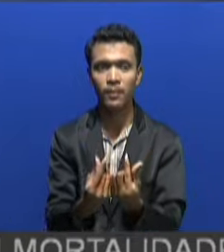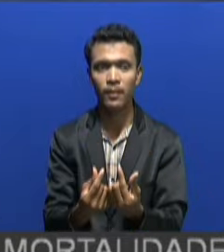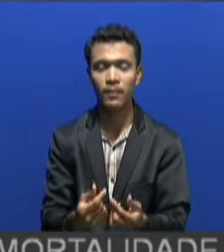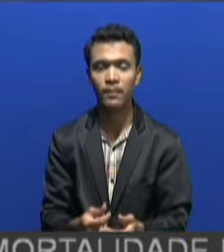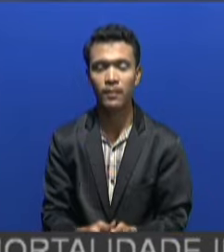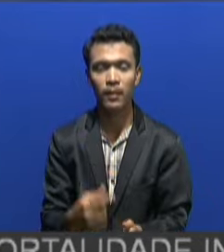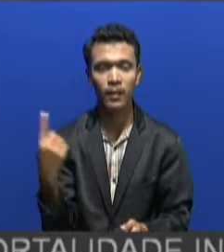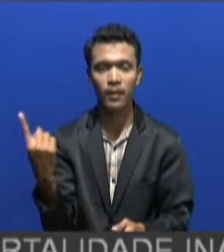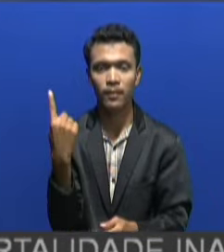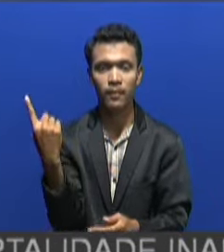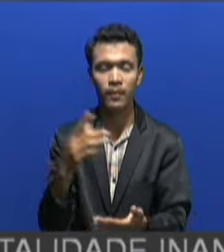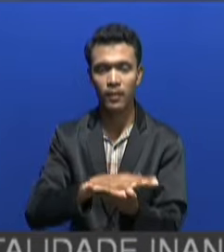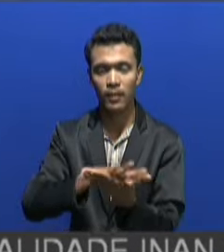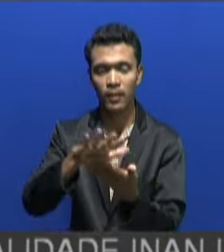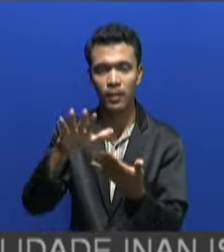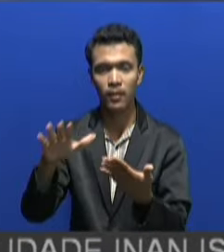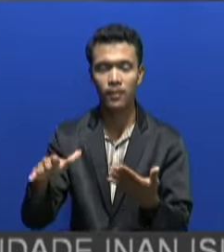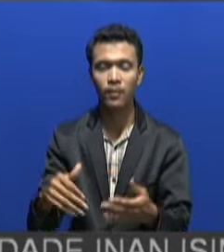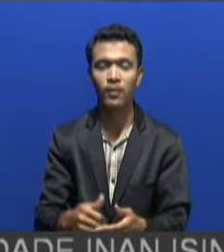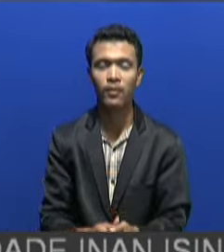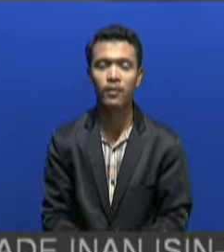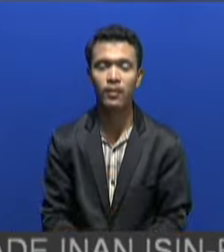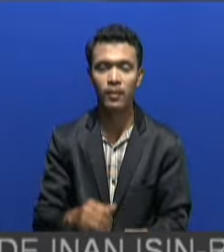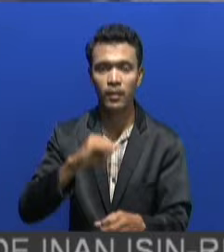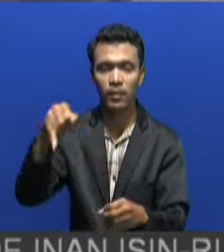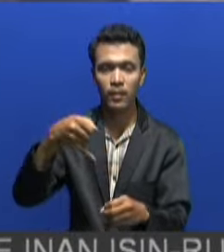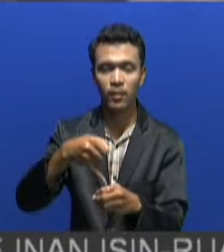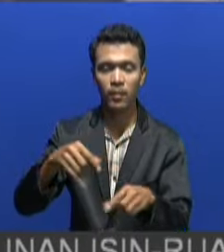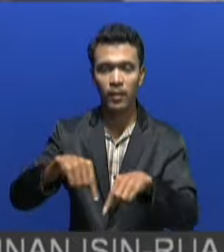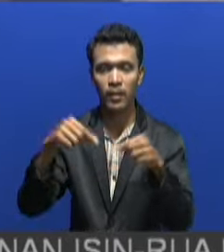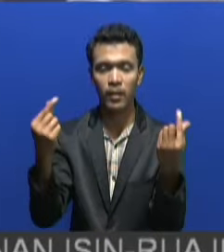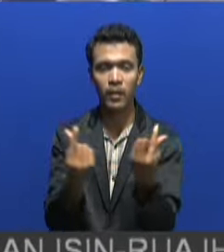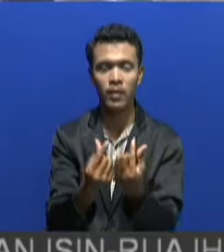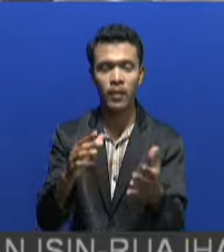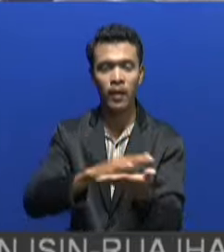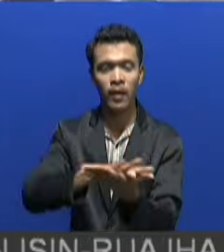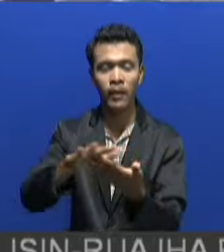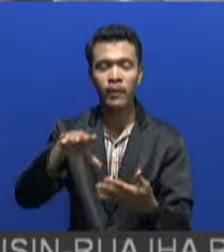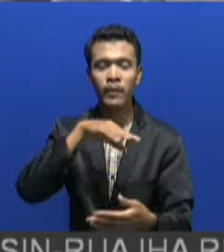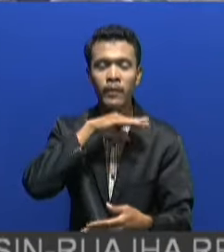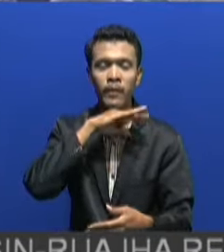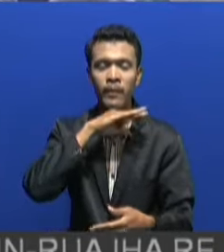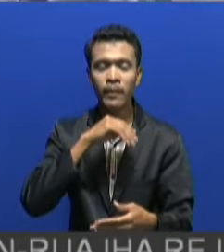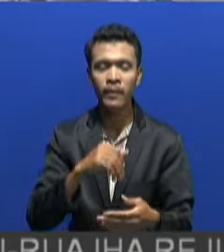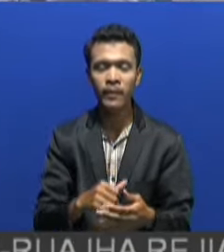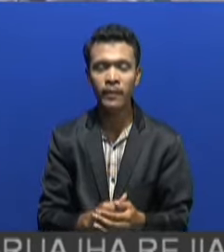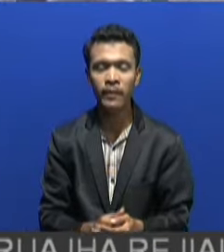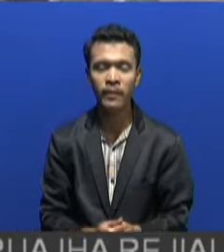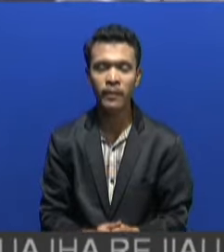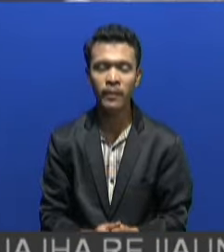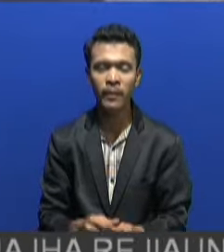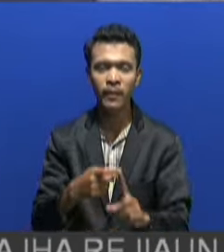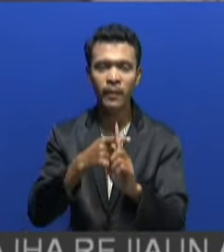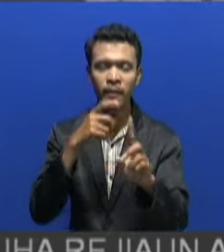mos nafatin hamos drainagem sirne i inclui ekipa sirne maka raut lisu kuntuna halau sirne servisu nebe maka husi